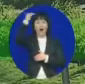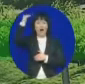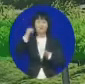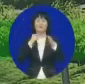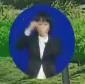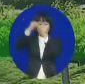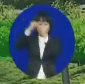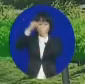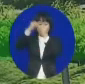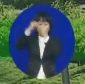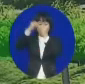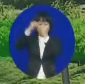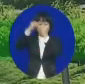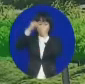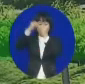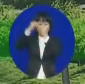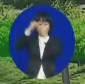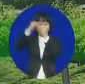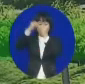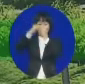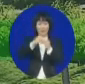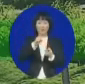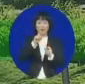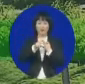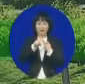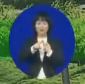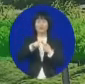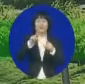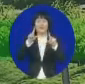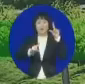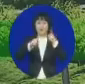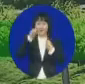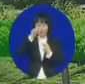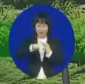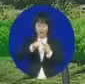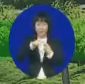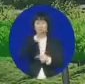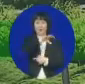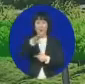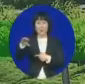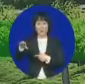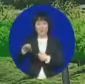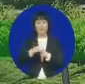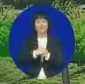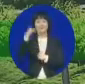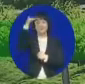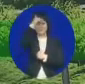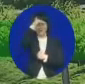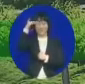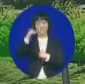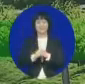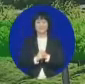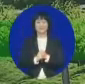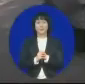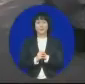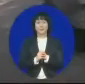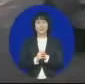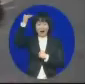할만 한데요 우리나라 전통 문화를 고스란히 담고 있는 한국 민속촌 곳곳을 이상이 포터가 안내드립니다